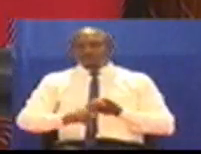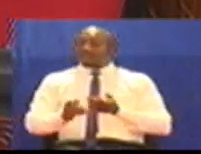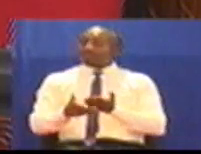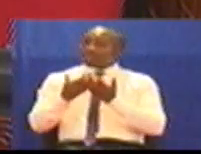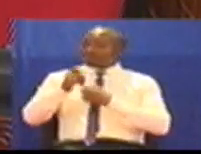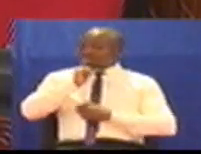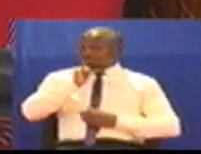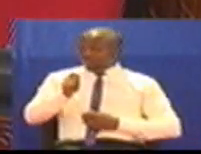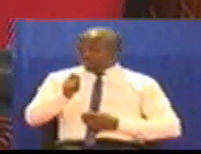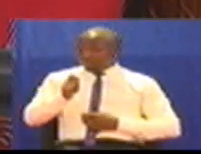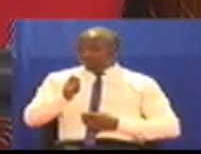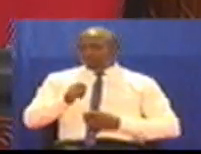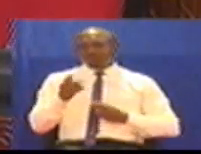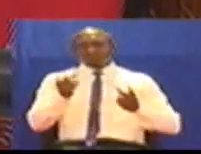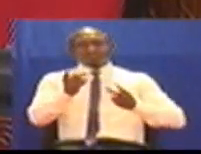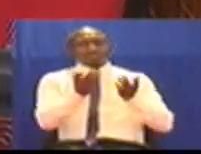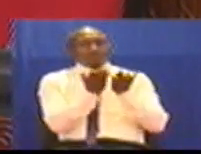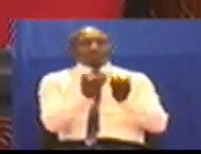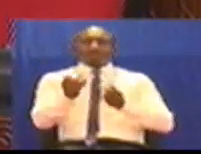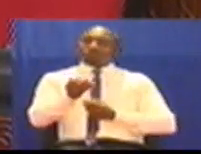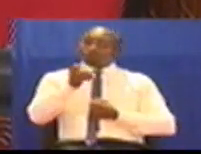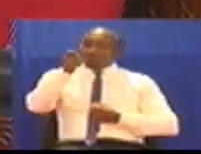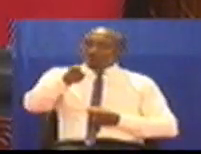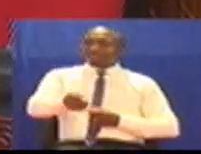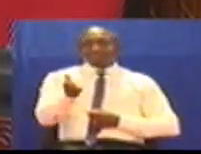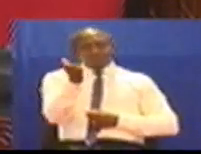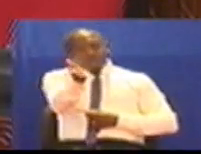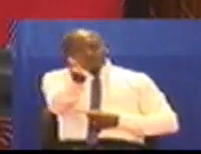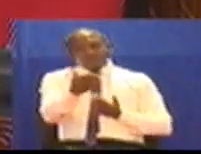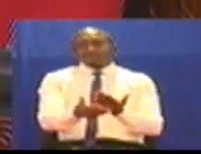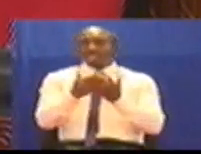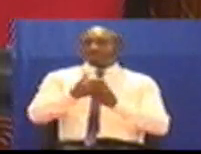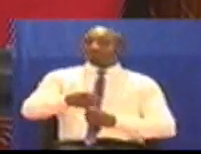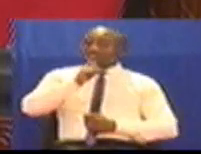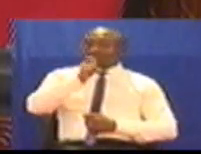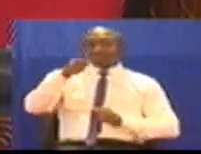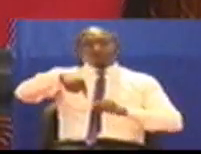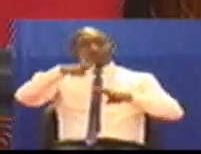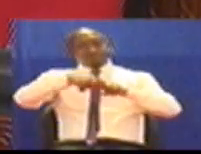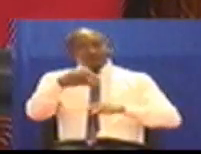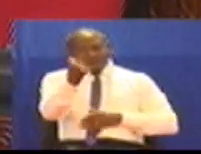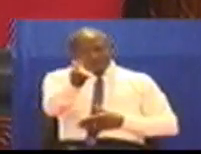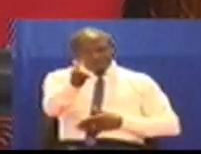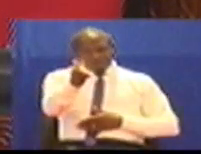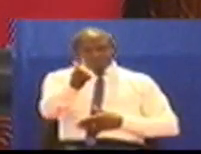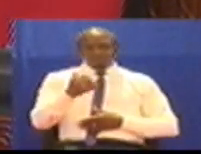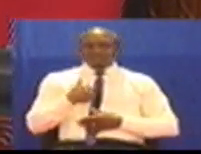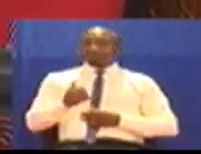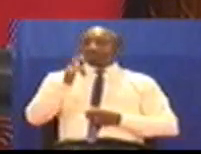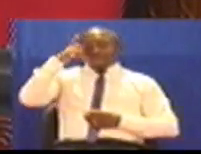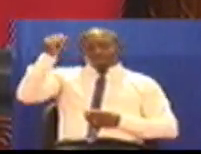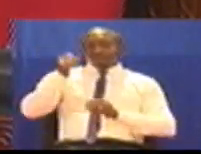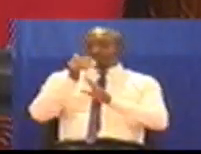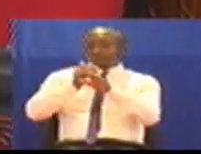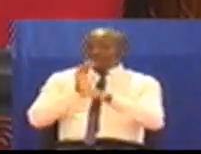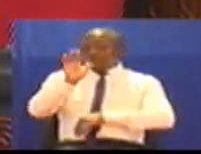Spika, naomba pia nikupongeze wewe Naibu Spika ambaye leo umekalia kiti. Lakini ninaamini kabla yao yupo spika wa